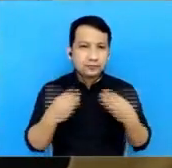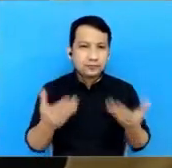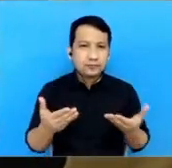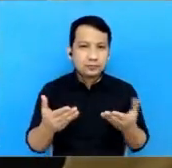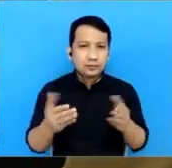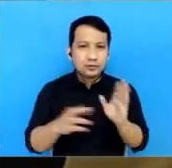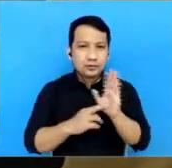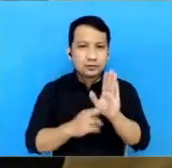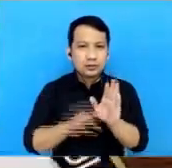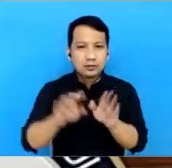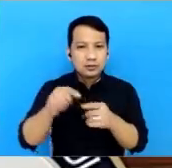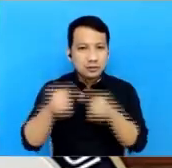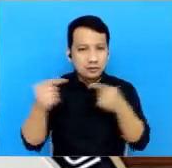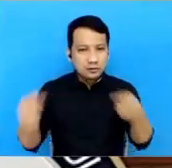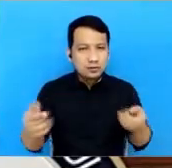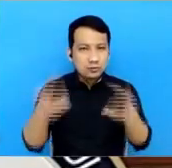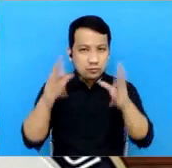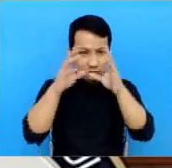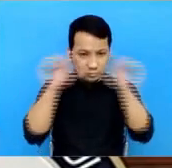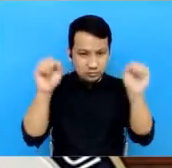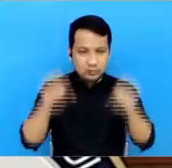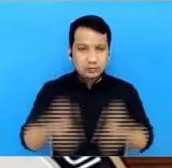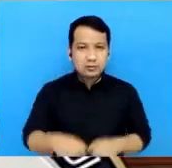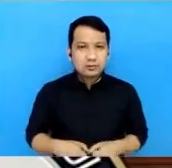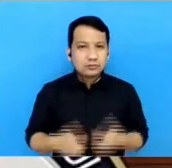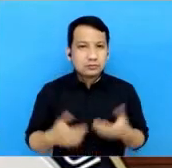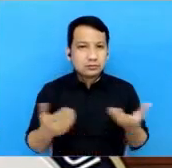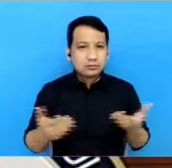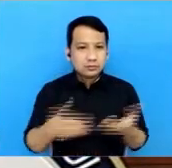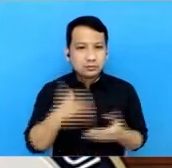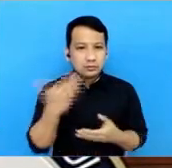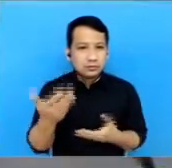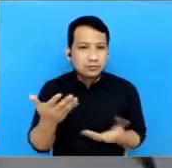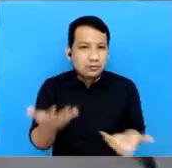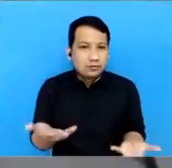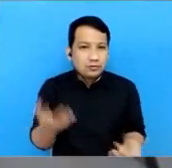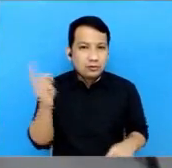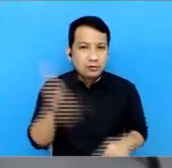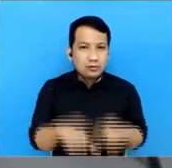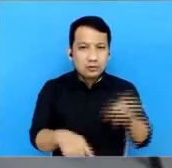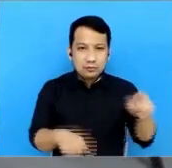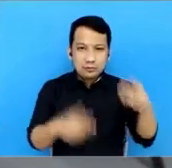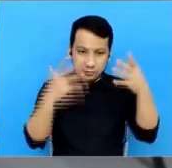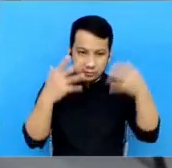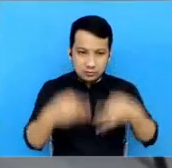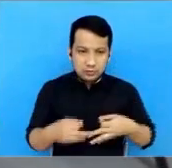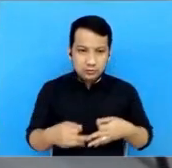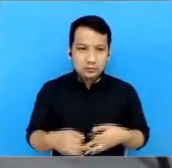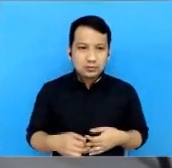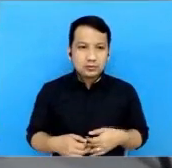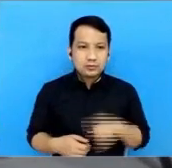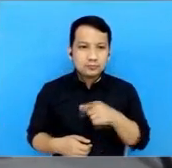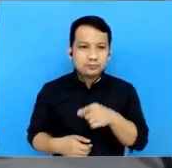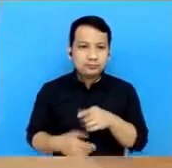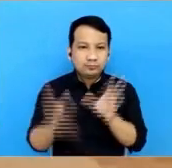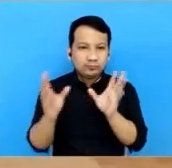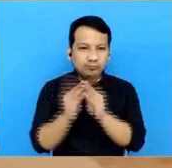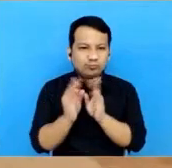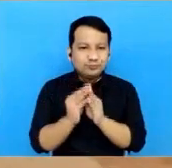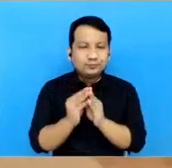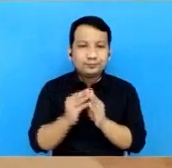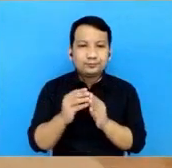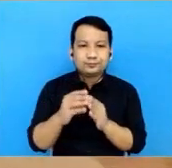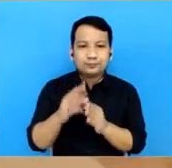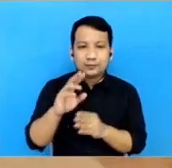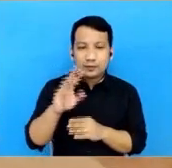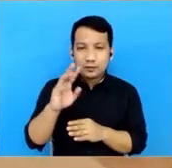mga aspiring presidential. Wala na rin daw siyang magagawa kung yun ang desisyon nila. Matatanda ang nakipagpulong si Robredo kay Senator Manny